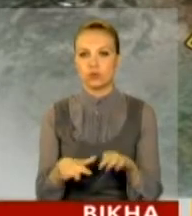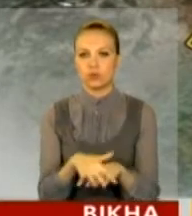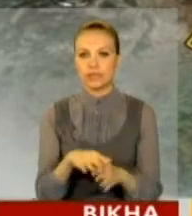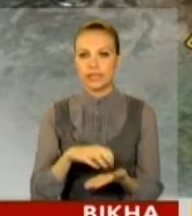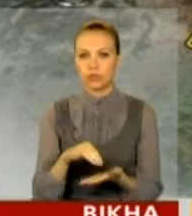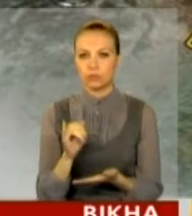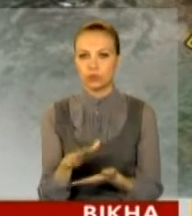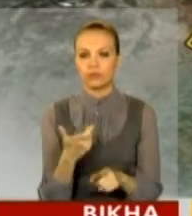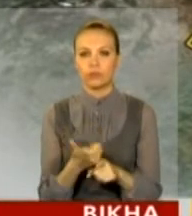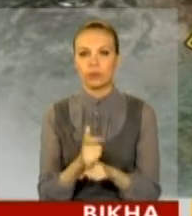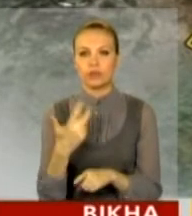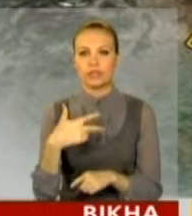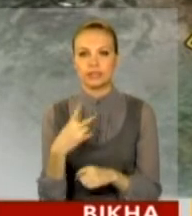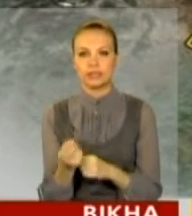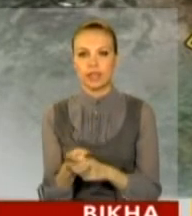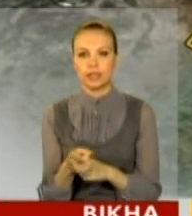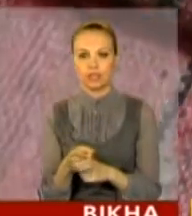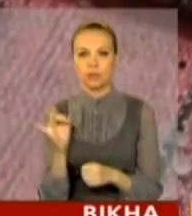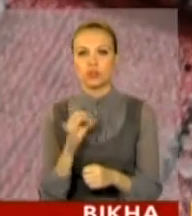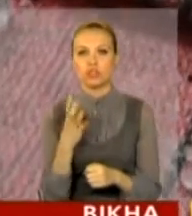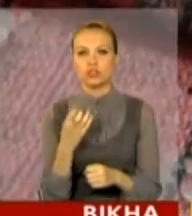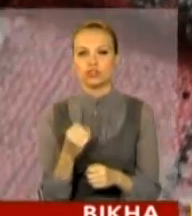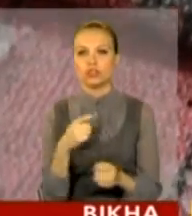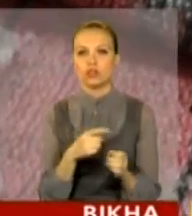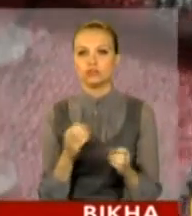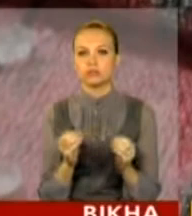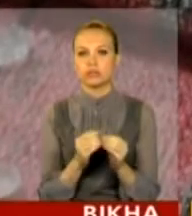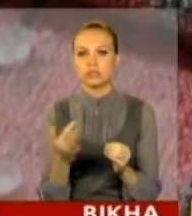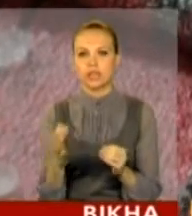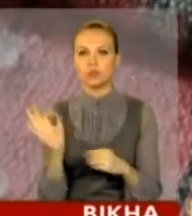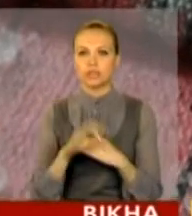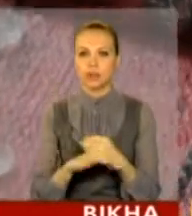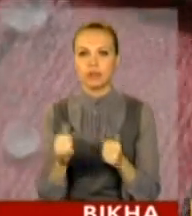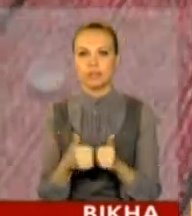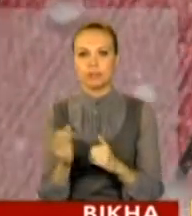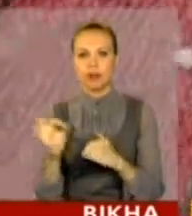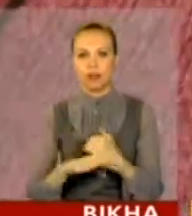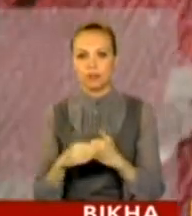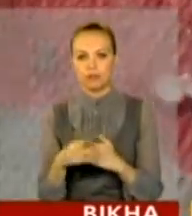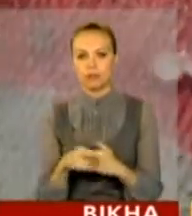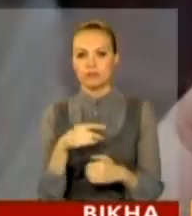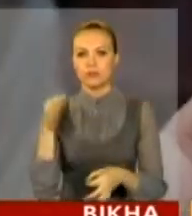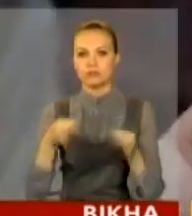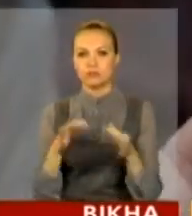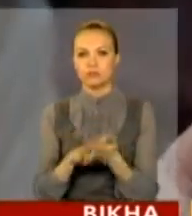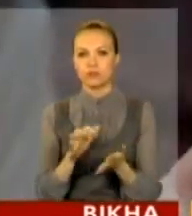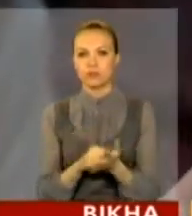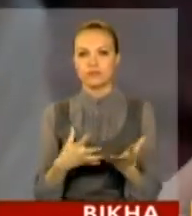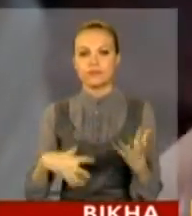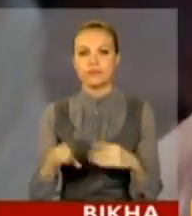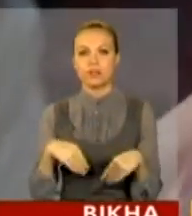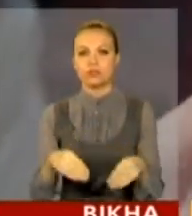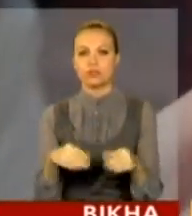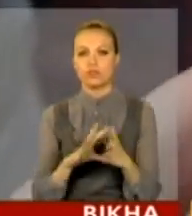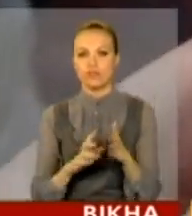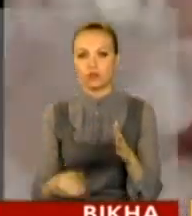пунктів, понад 30 на Тернопілі і ще з десяток на Закарпатті і Прикарпатті. Буревій із градом пошкодив майже увесь урожай